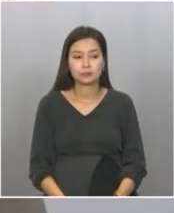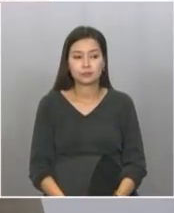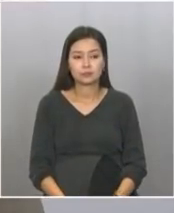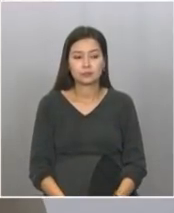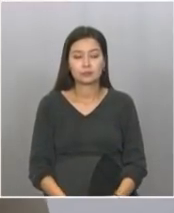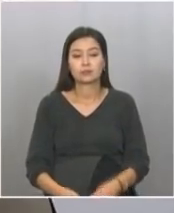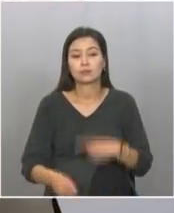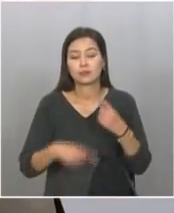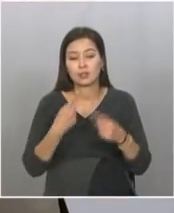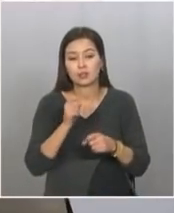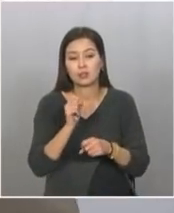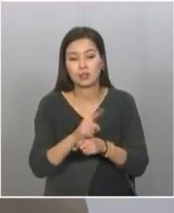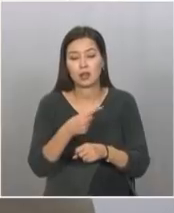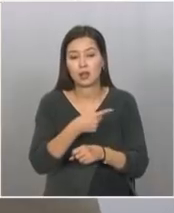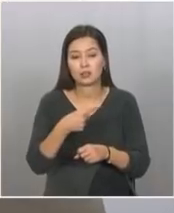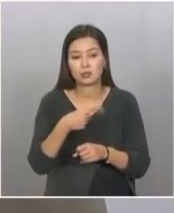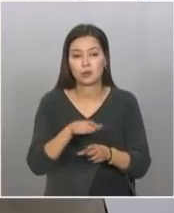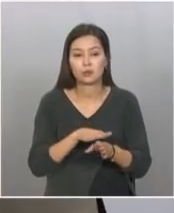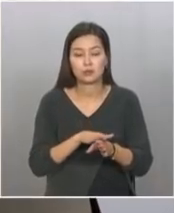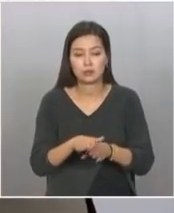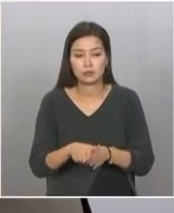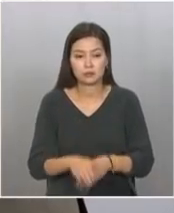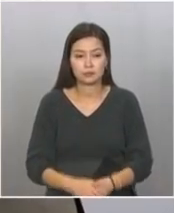Келесі тапсырма, азайтуды орындаңыз.